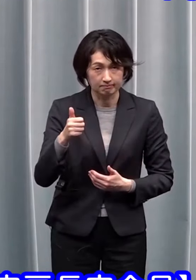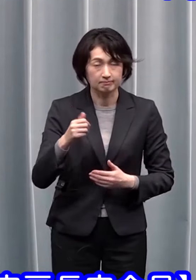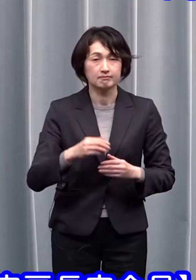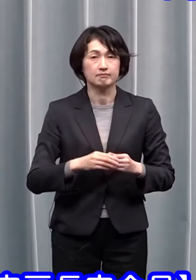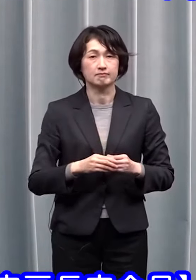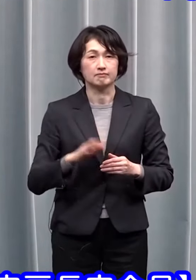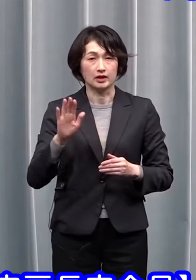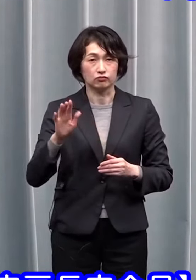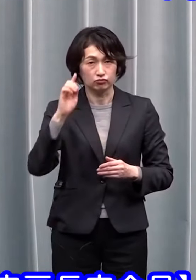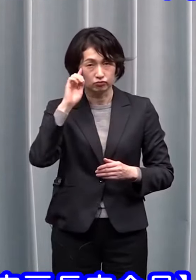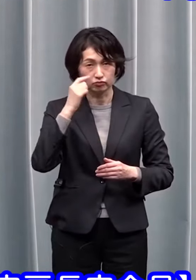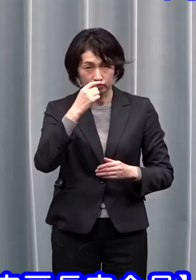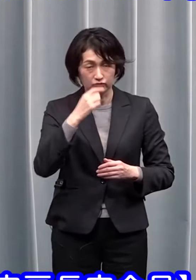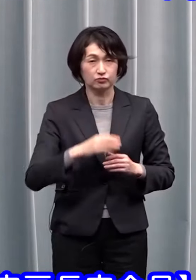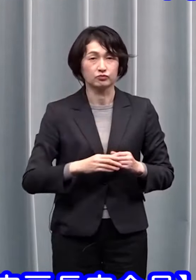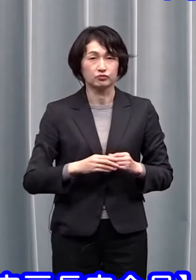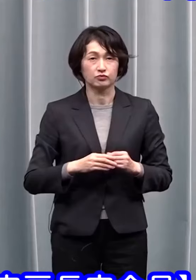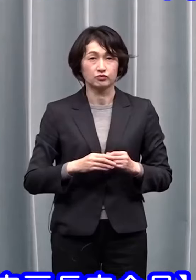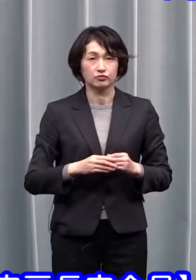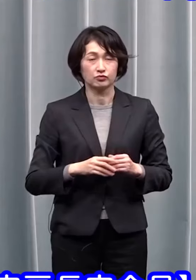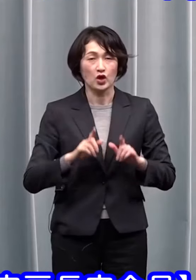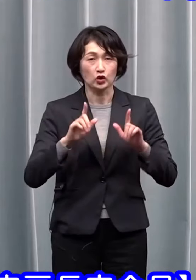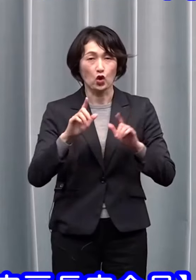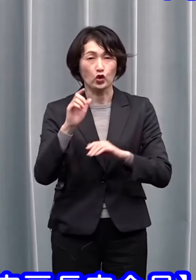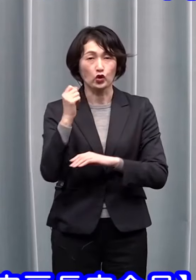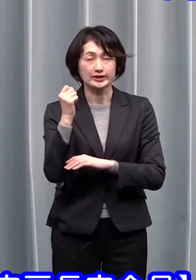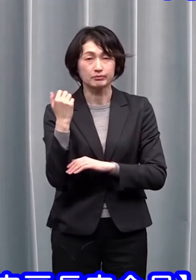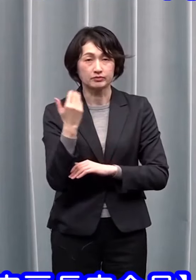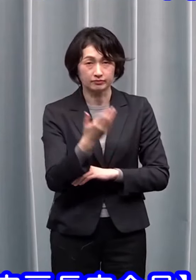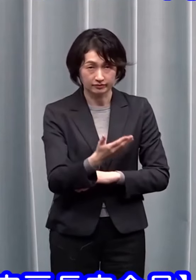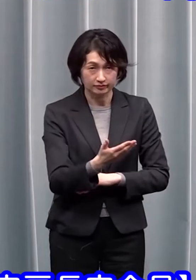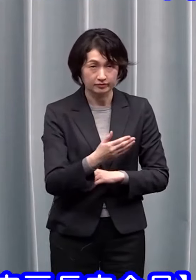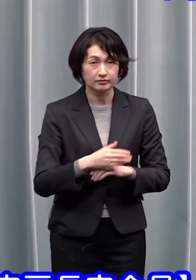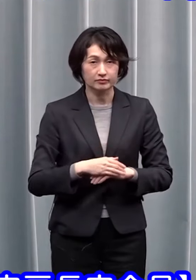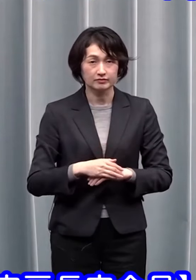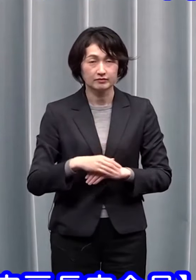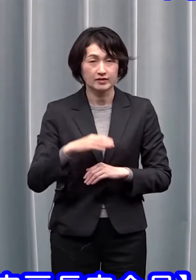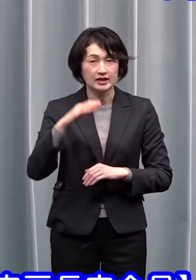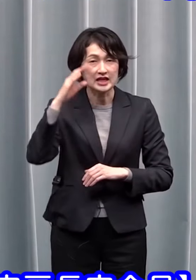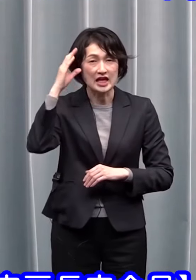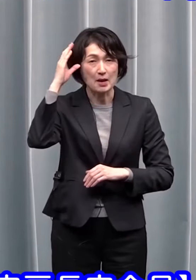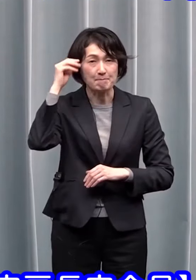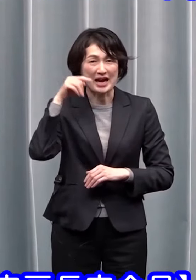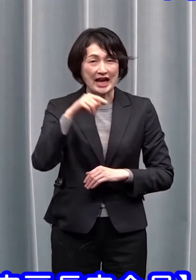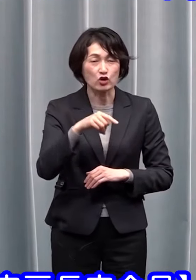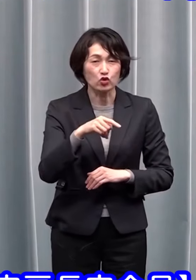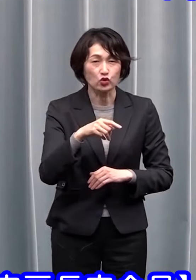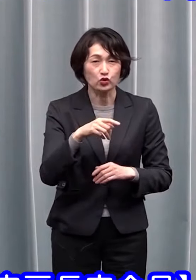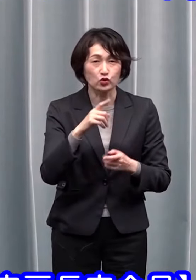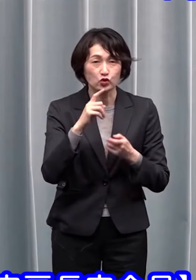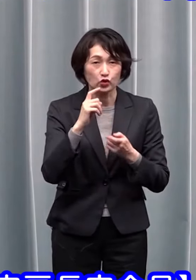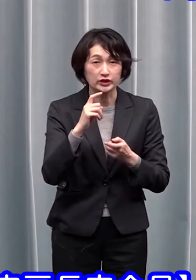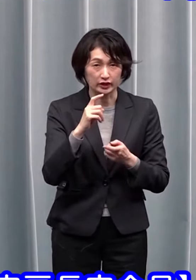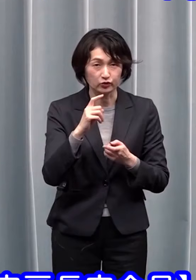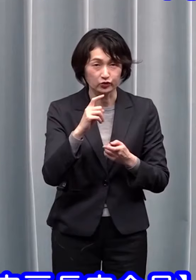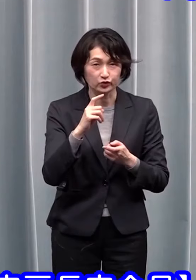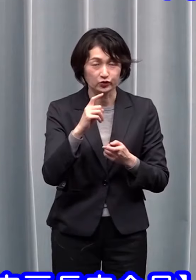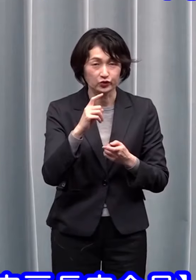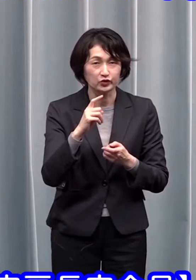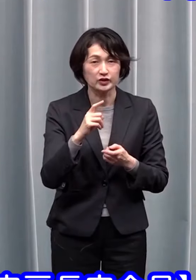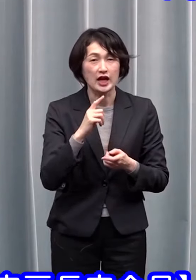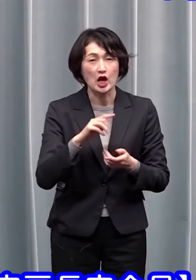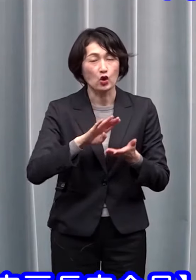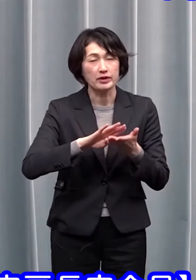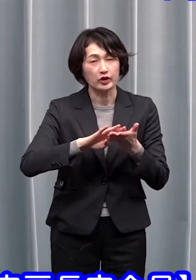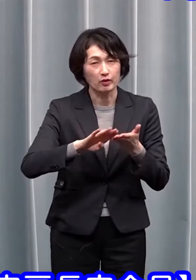。はい、 はい、感じで、まあ、そうしますと今のバカ野郎ということについてはコメントはしないけれども、説明責任